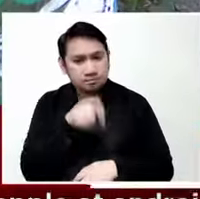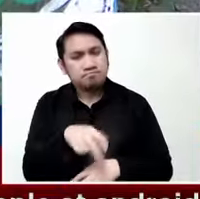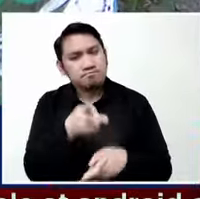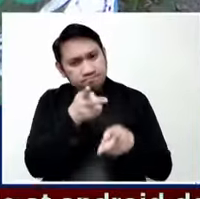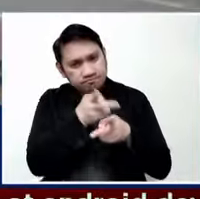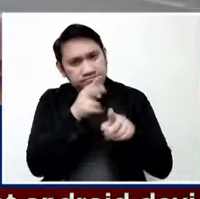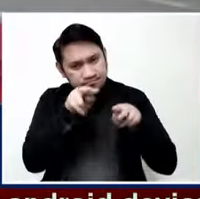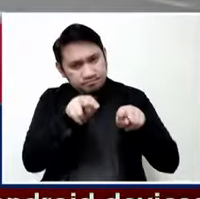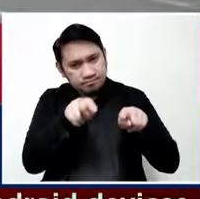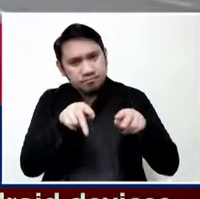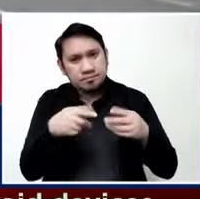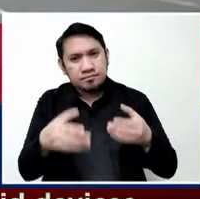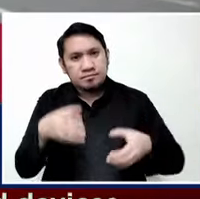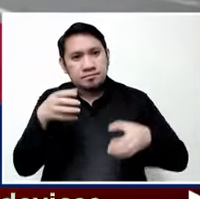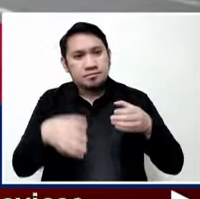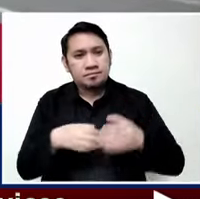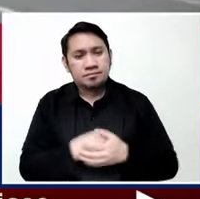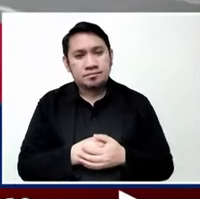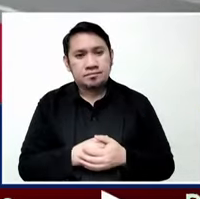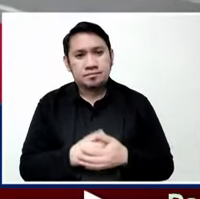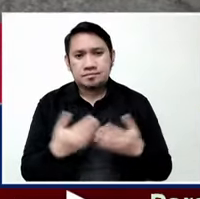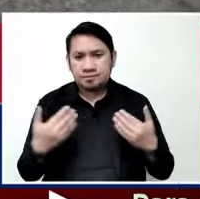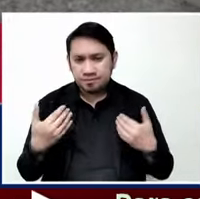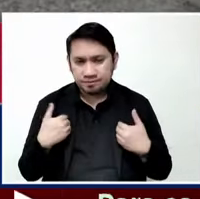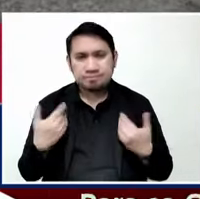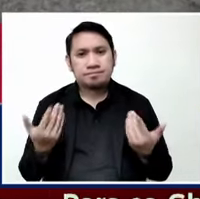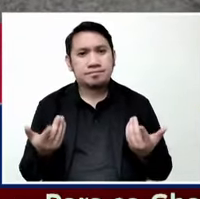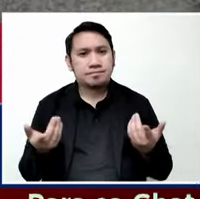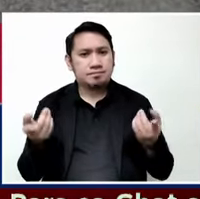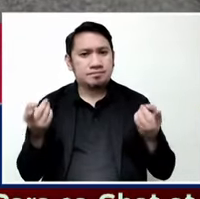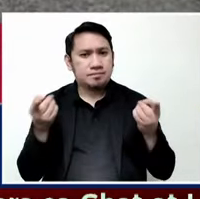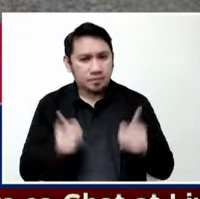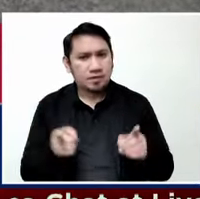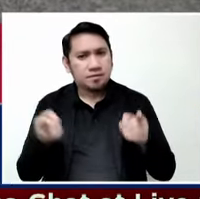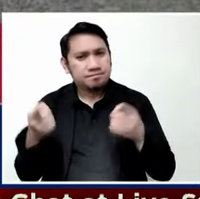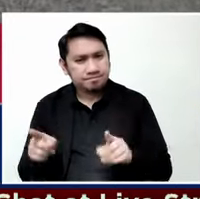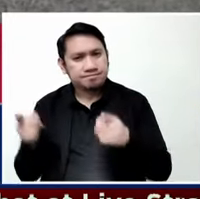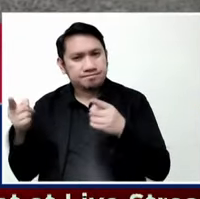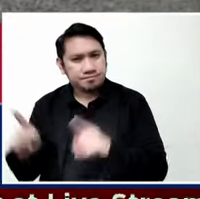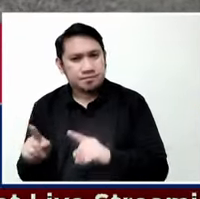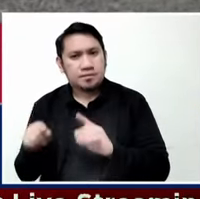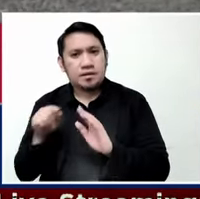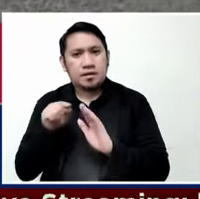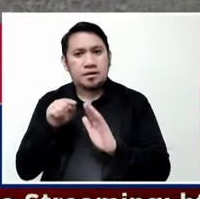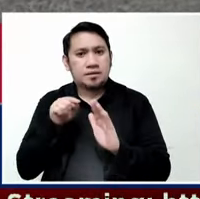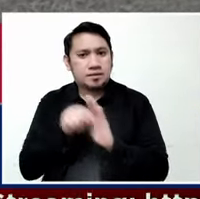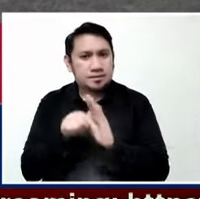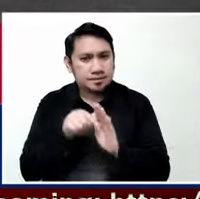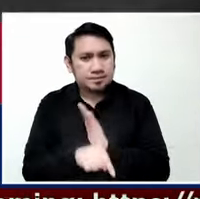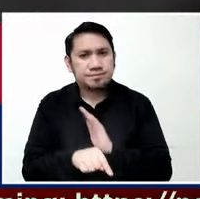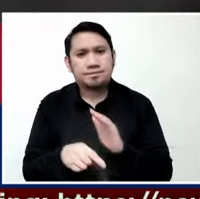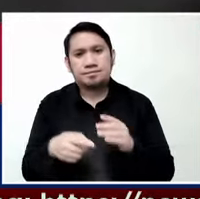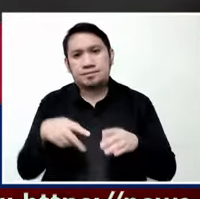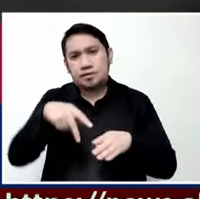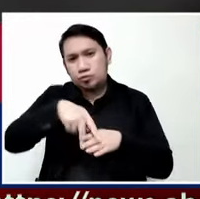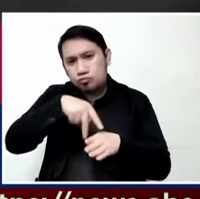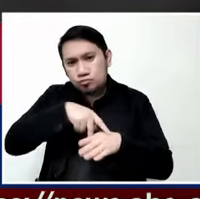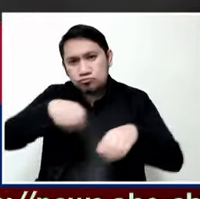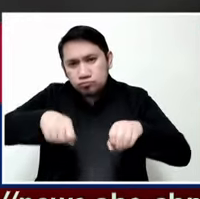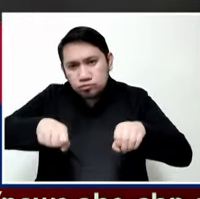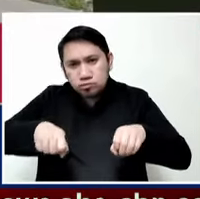kaso. Yung series of similar cases of deaths involving riding and tandem